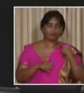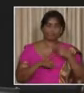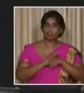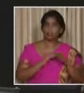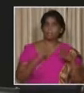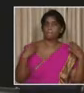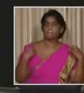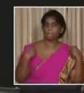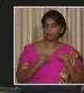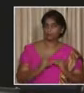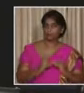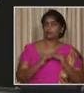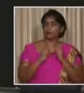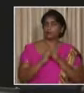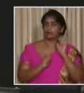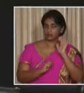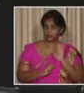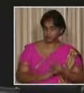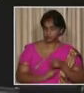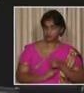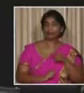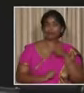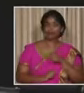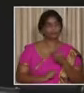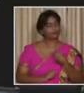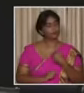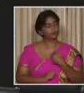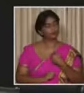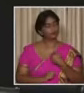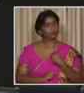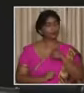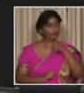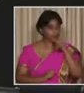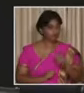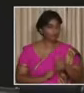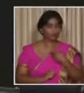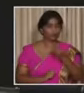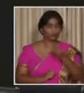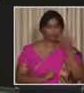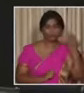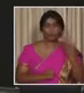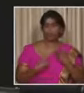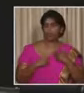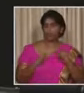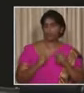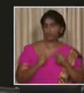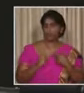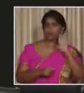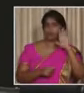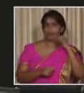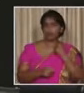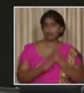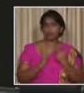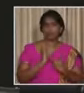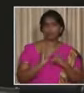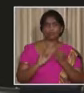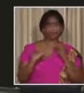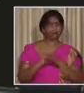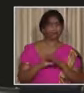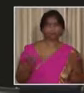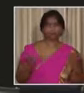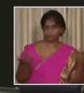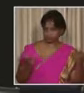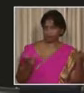පහසුකම් සංවර්ධනය කිරීම ආරම්භ කරලා තියෙනවා. ඉතින් අපිට ඇත්තරම හැකියාවක් තියෙනවා. අපි ඇයි මේ 5G තාක්ෂණයට යොමු වෙන්නේ නැත්තේ කියන